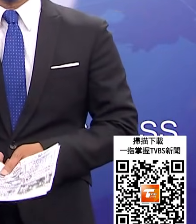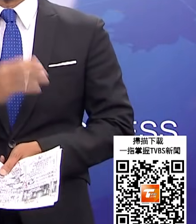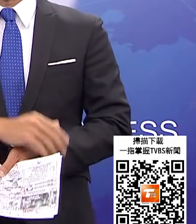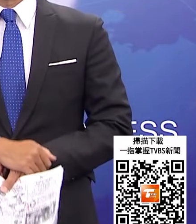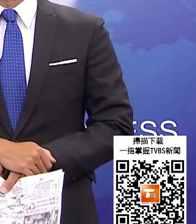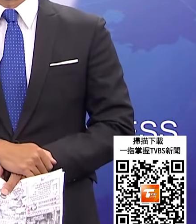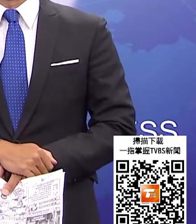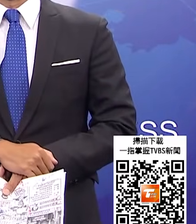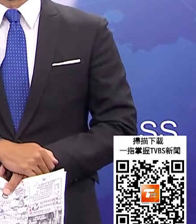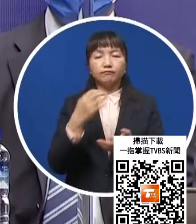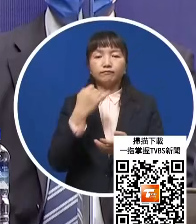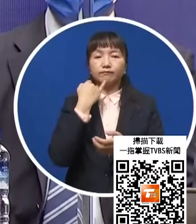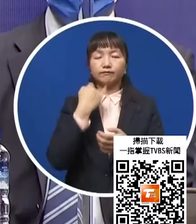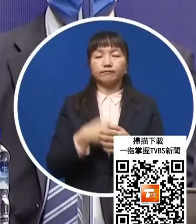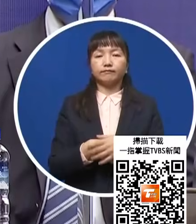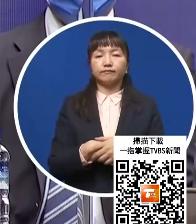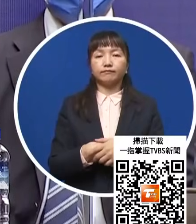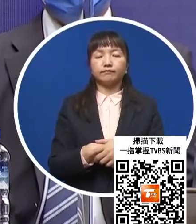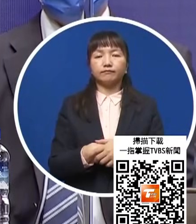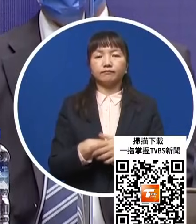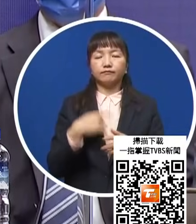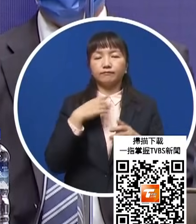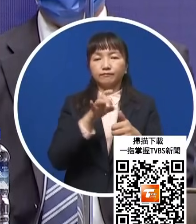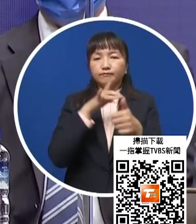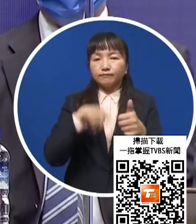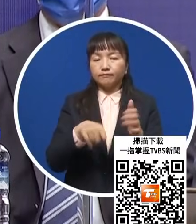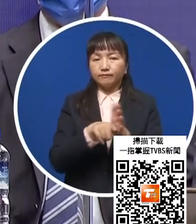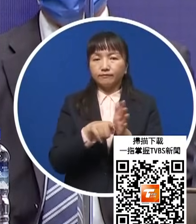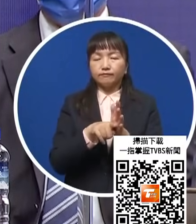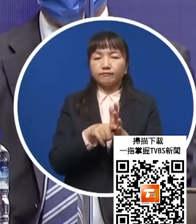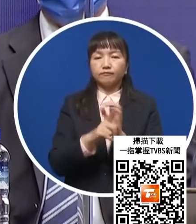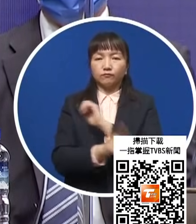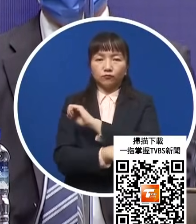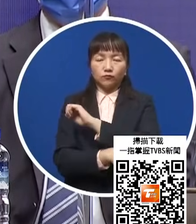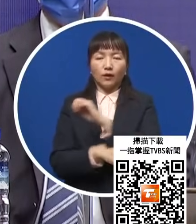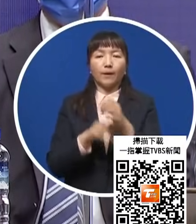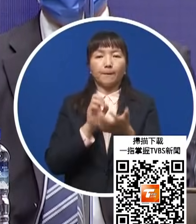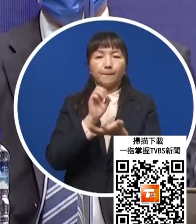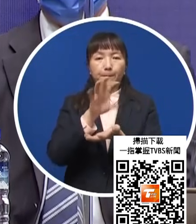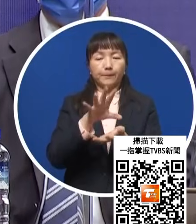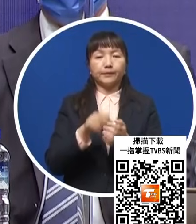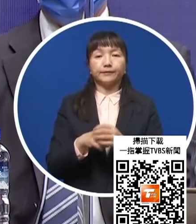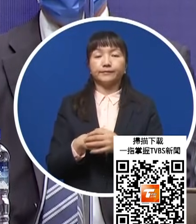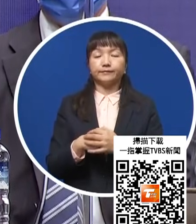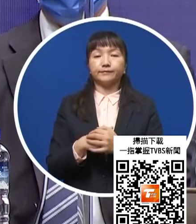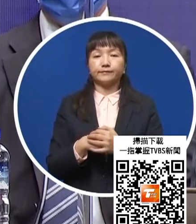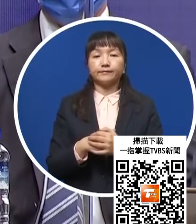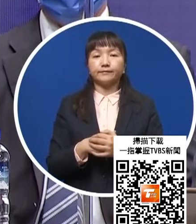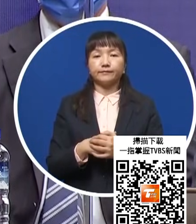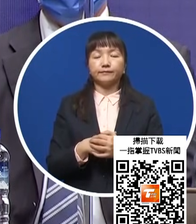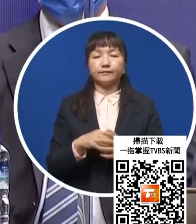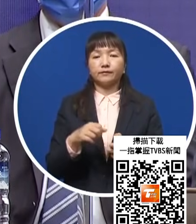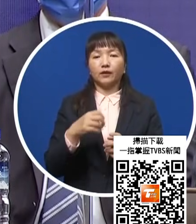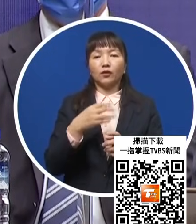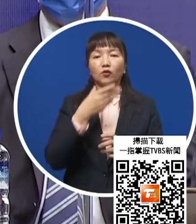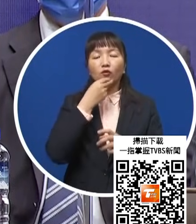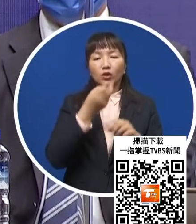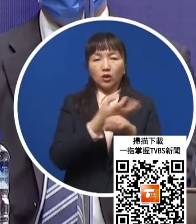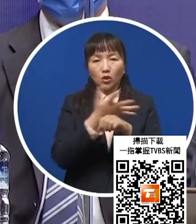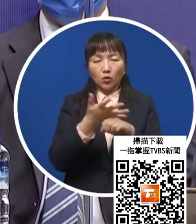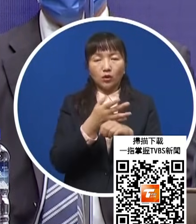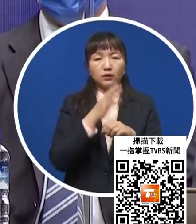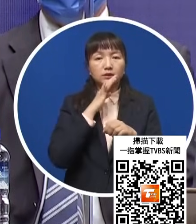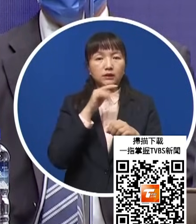员，来听一下他怎么说。 我也借这个机会，我想最后跟大家报告一下，福岛的食品并不是